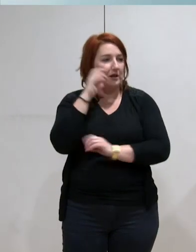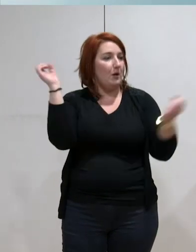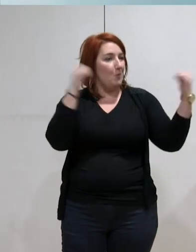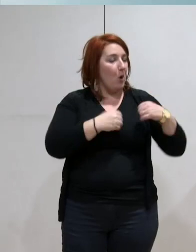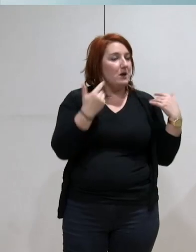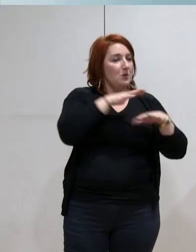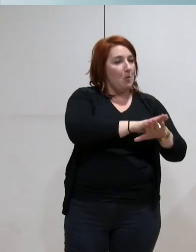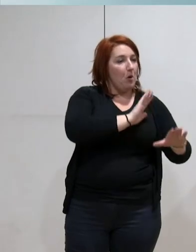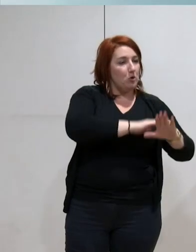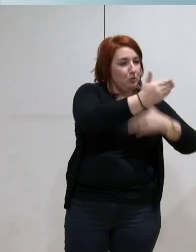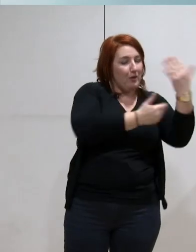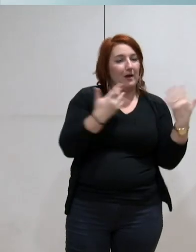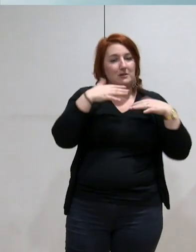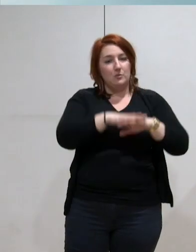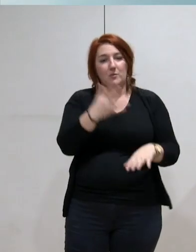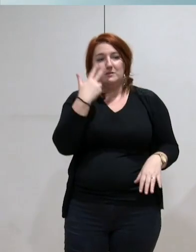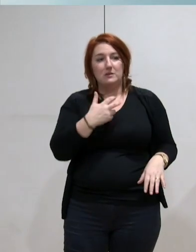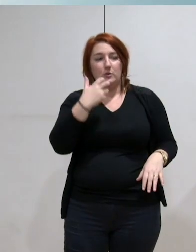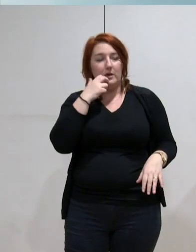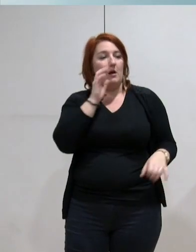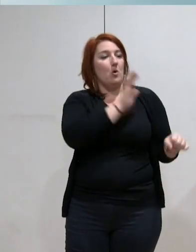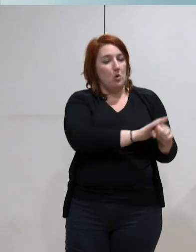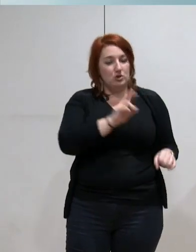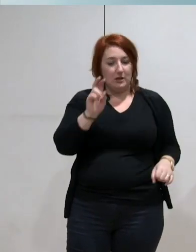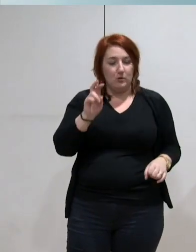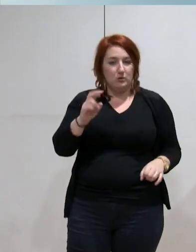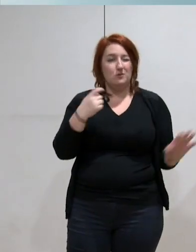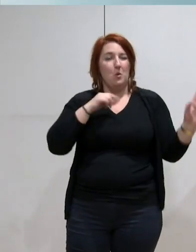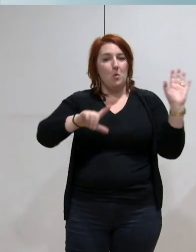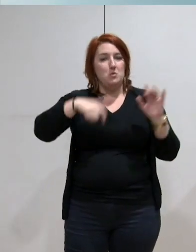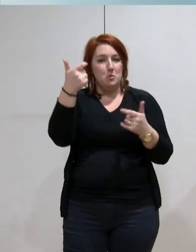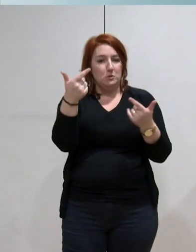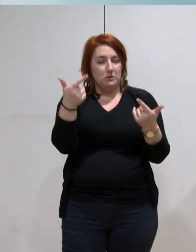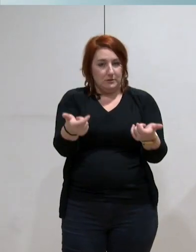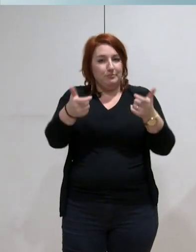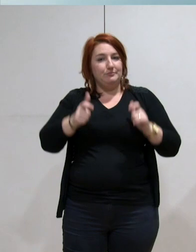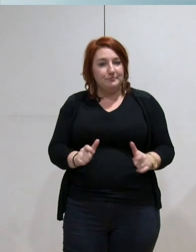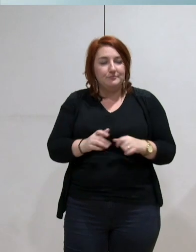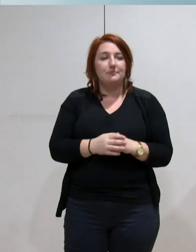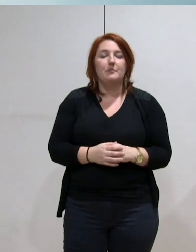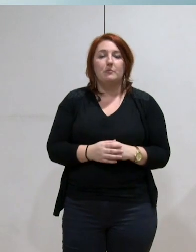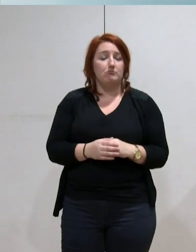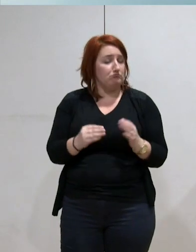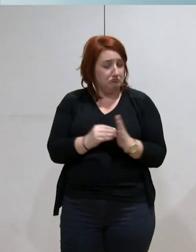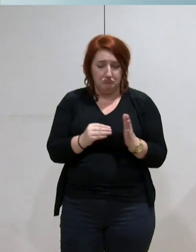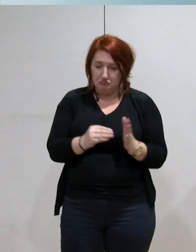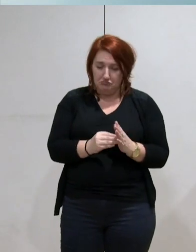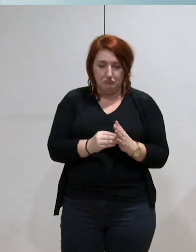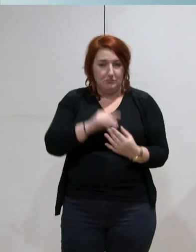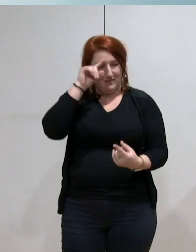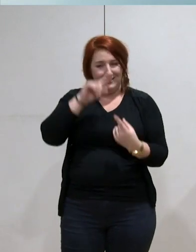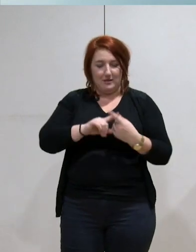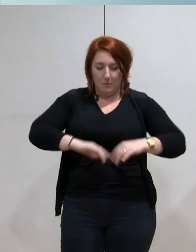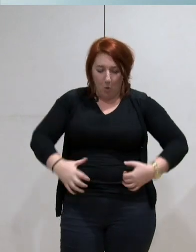et de progrès rassemblement citoyen de la gauche et les écologistes délibération numéro 12 c'est à nouveau lié à la